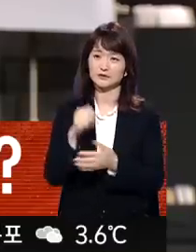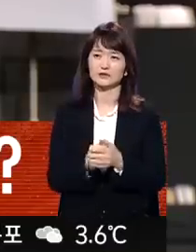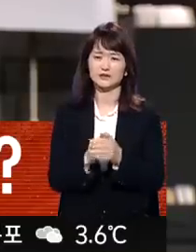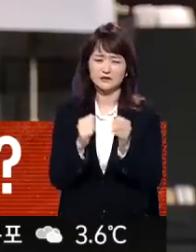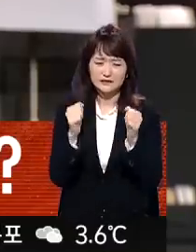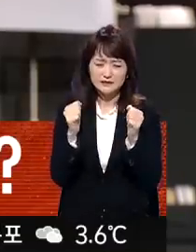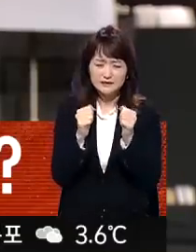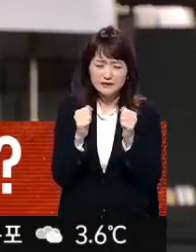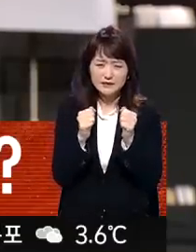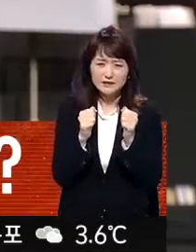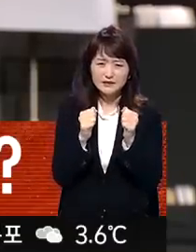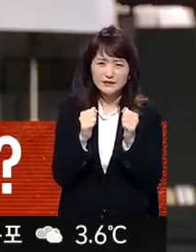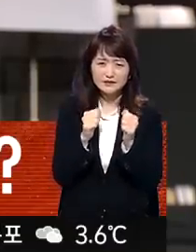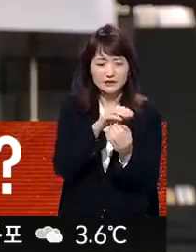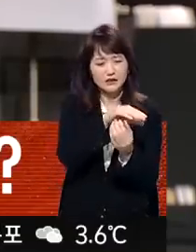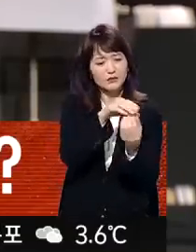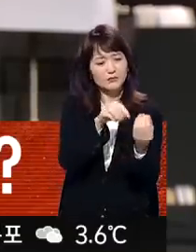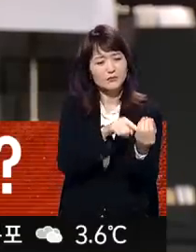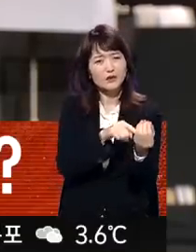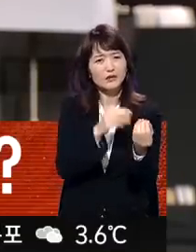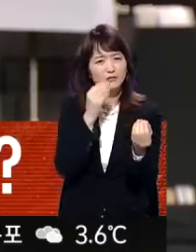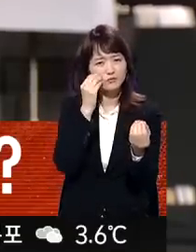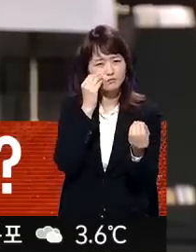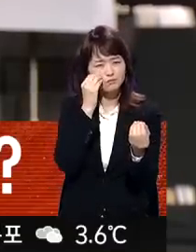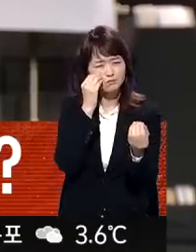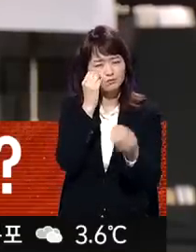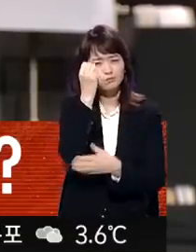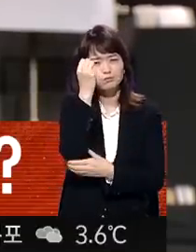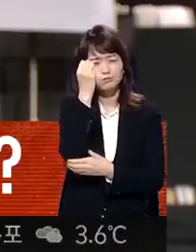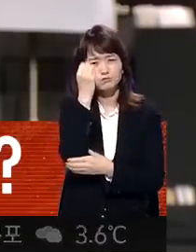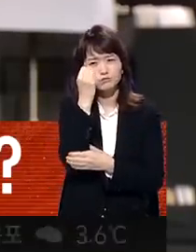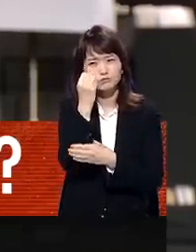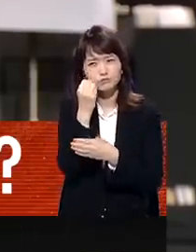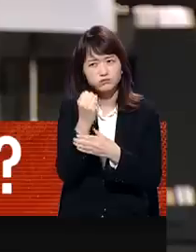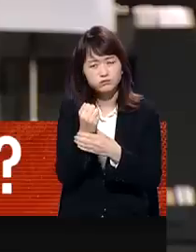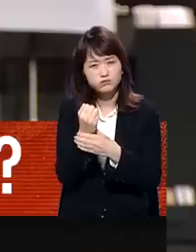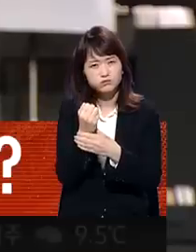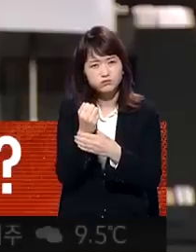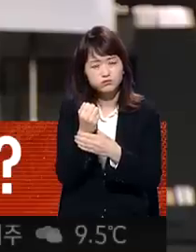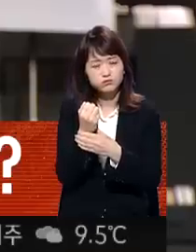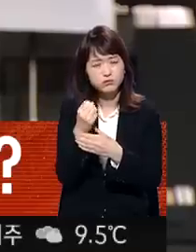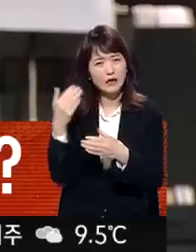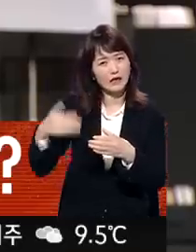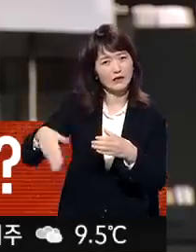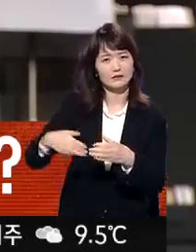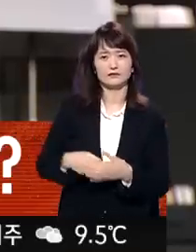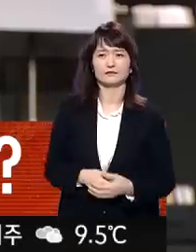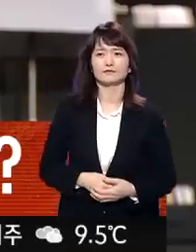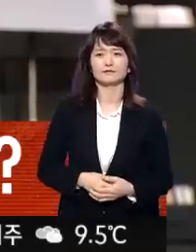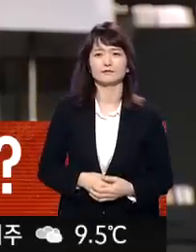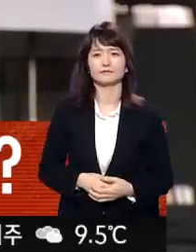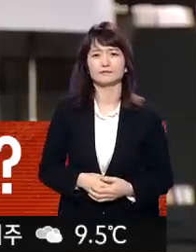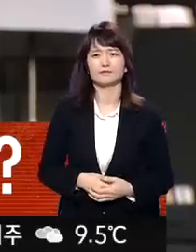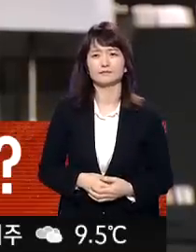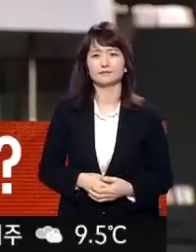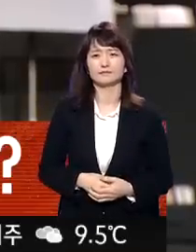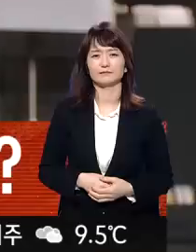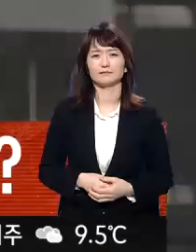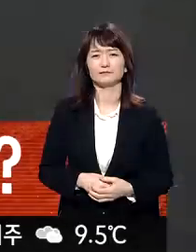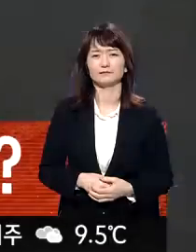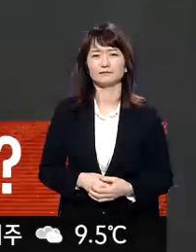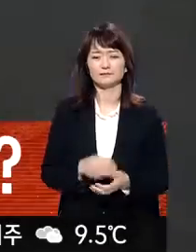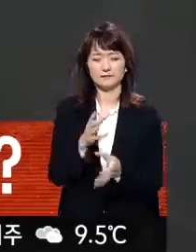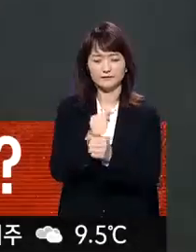냉동만두는 냉동이 되어 있기 때문에 아마 부패되는 건 조금 어렵지 않았는가 이런 생각이 드는데 그게 그런 표현은 아니죠. 이게